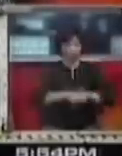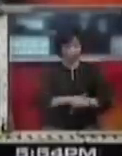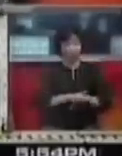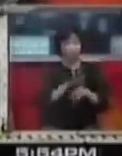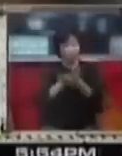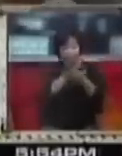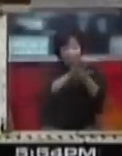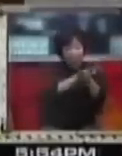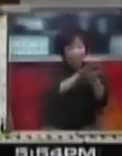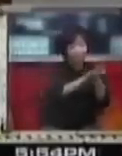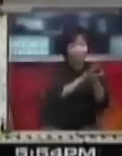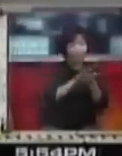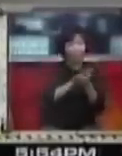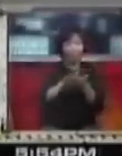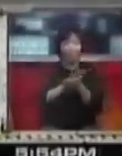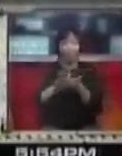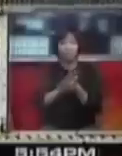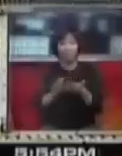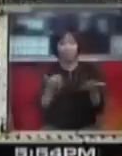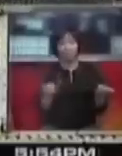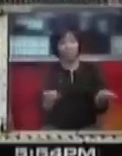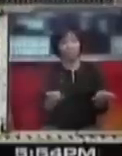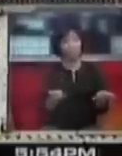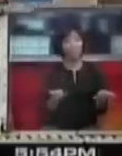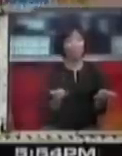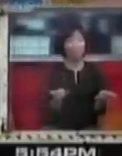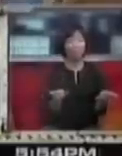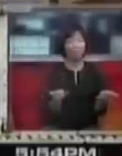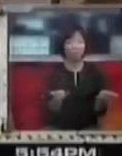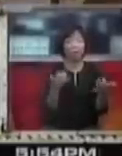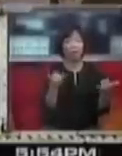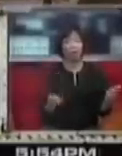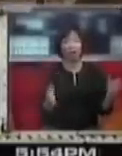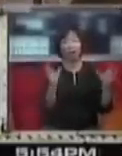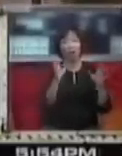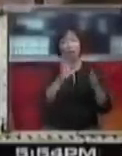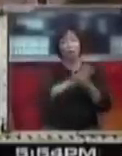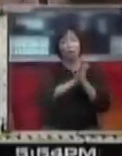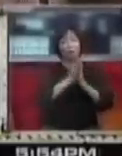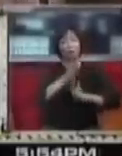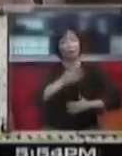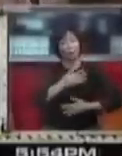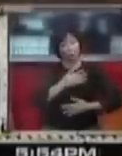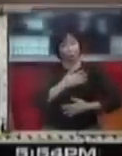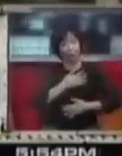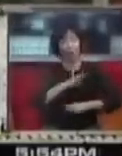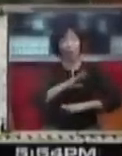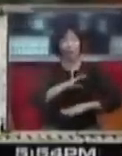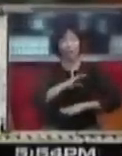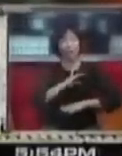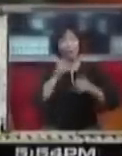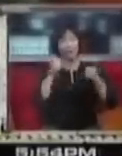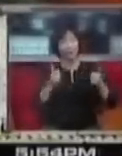ang sanhi ng pagbara. Bakas sa kanilang mukha ang kaligayahan sa agarang aksyon sa kanilang problema.